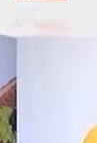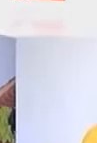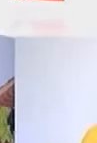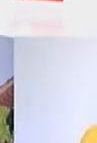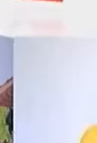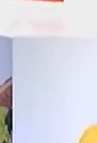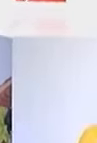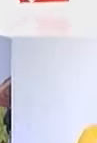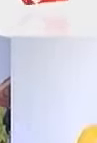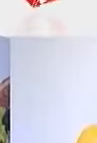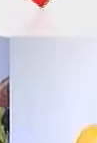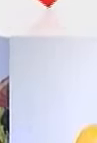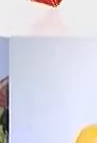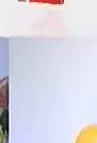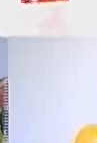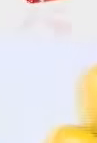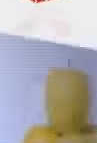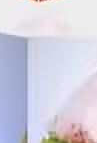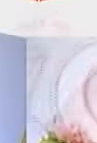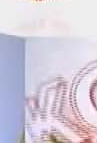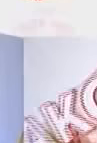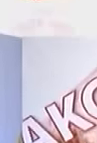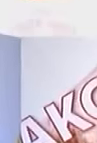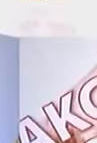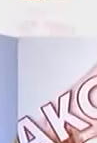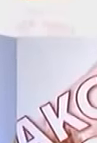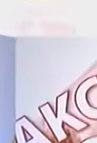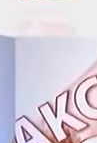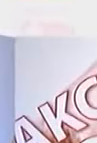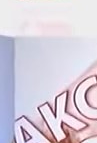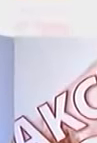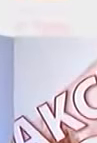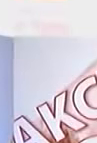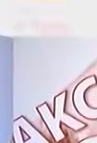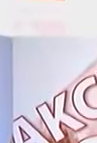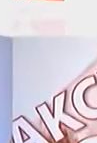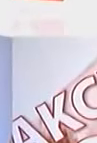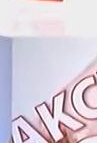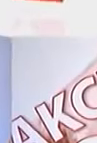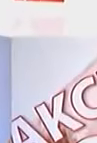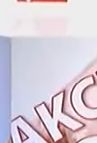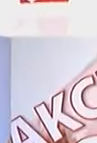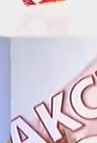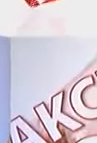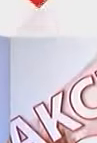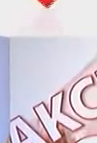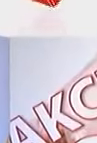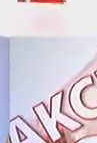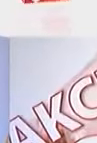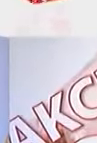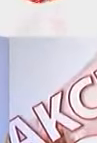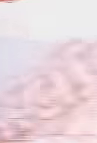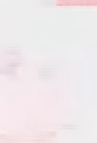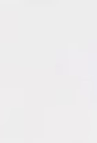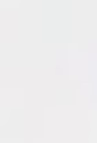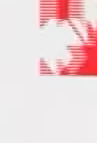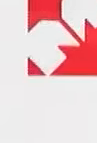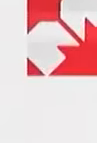Jabuke zlatni deli 6, kilogram 39,90. A u subotu 10. aprila neverovatnih 20% popusta na sveže pileće